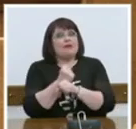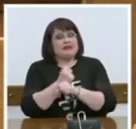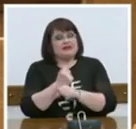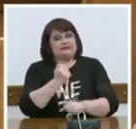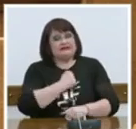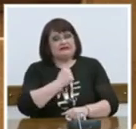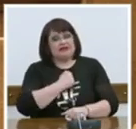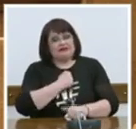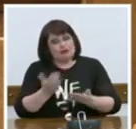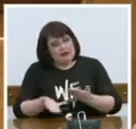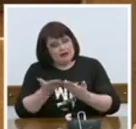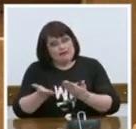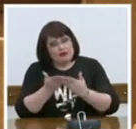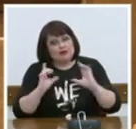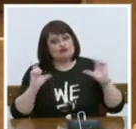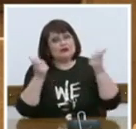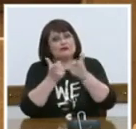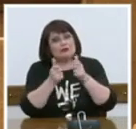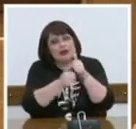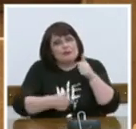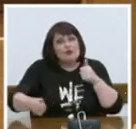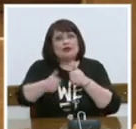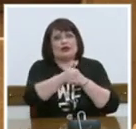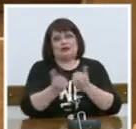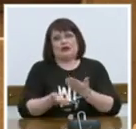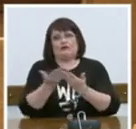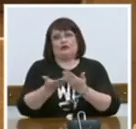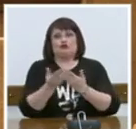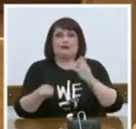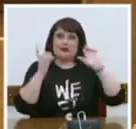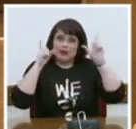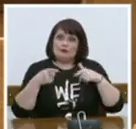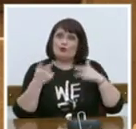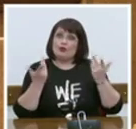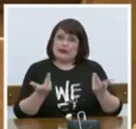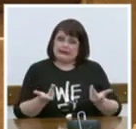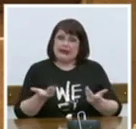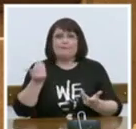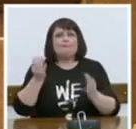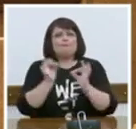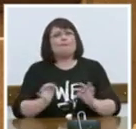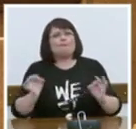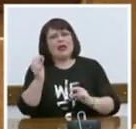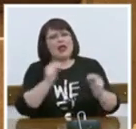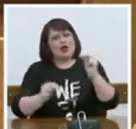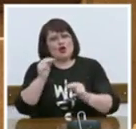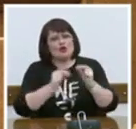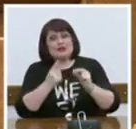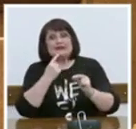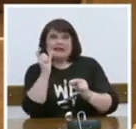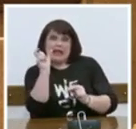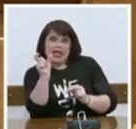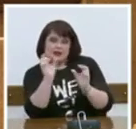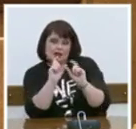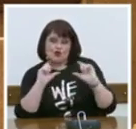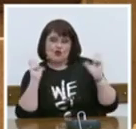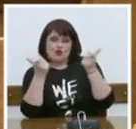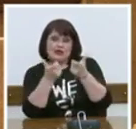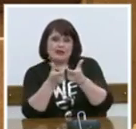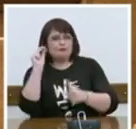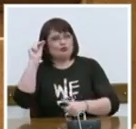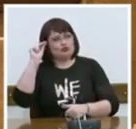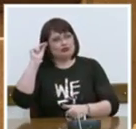είναι άμεση προτεραιότητα. Η Νέα Δημοκρατία προεκλογικώς θυμήθηκε τη λέξη οικογένεια και υποσχέθηκε ότι